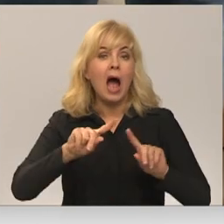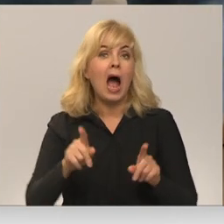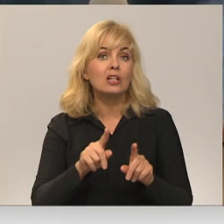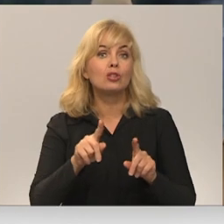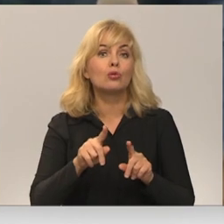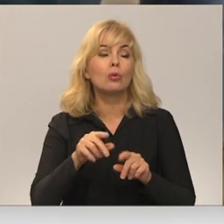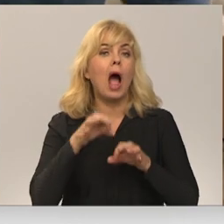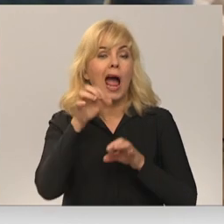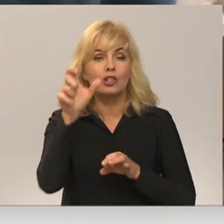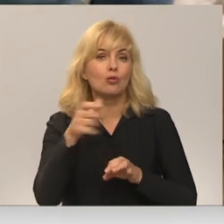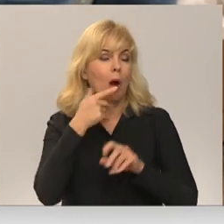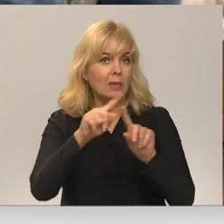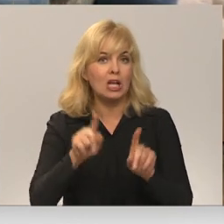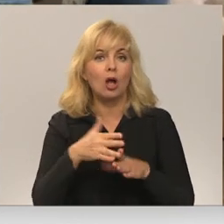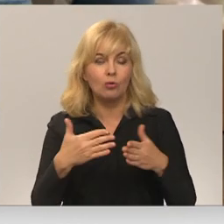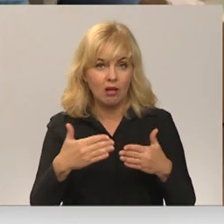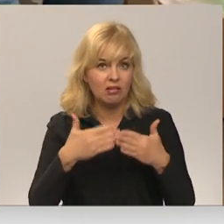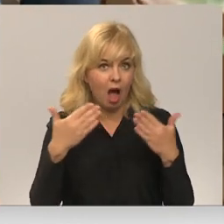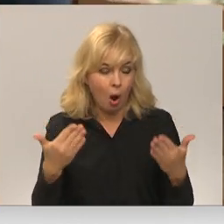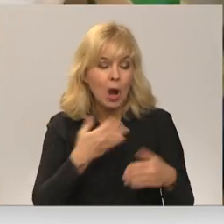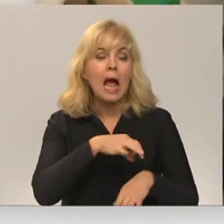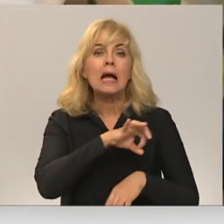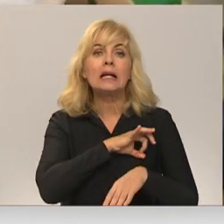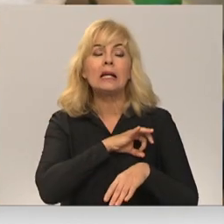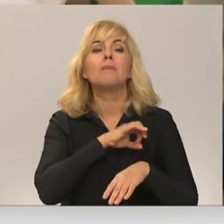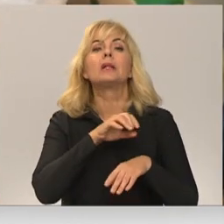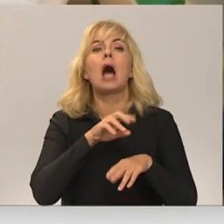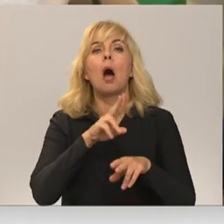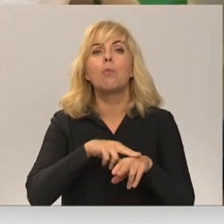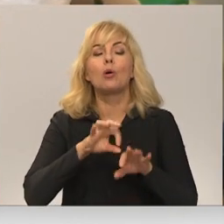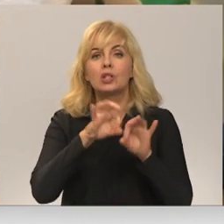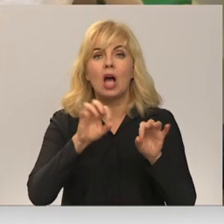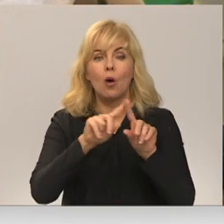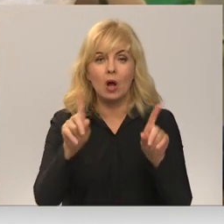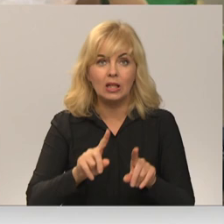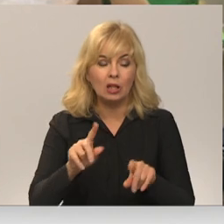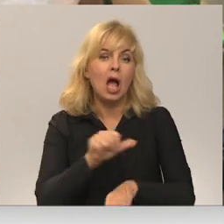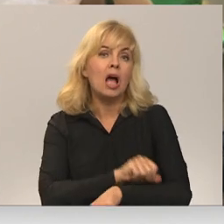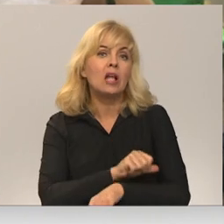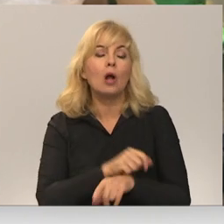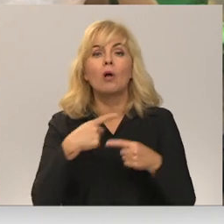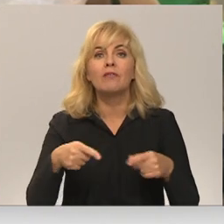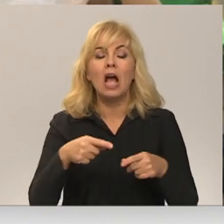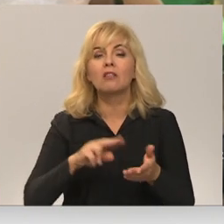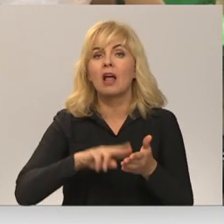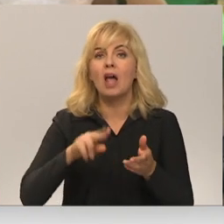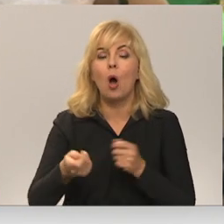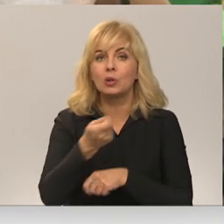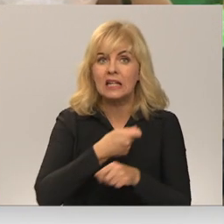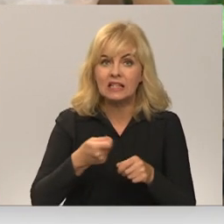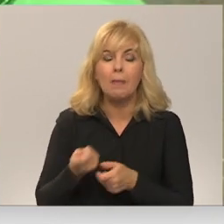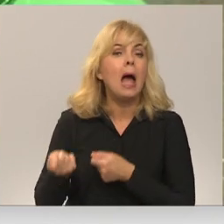nav. Policija sākusi kriminālu procesu pēc krimināla likuma pantiem par narkotisko vielu neatļautu tirdzniecību, pārvadāšanu